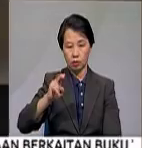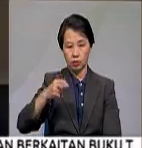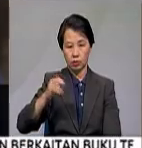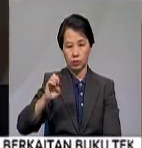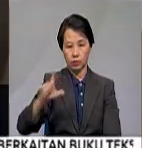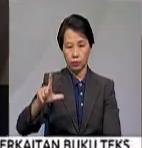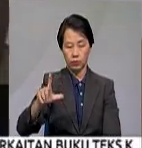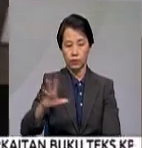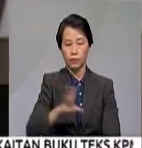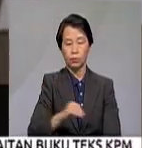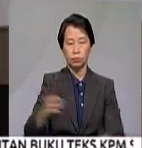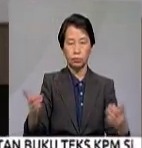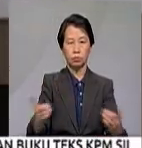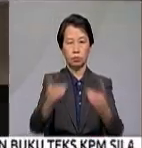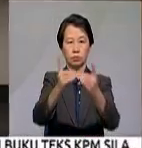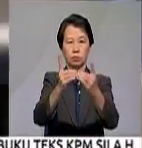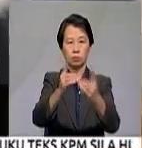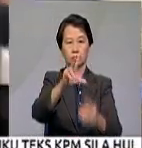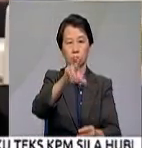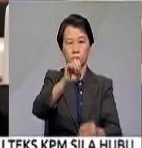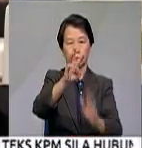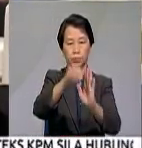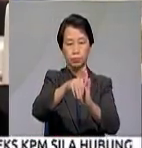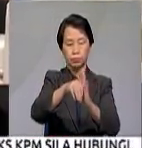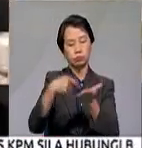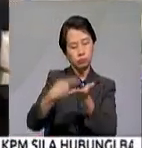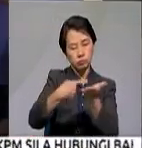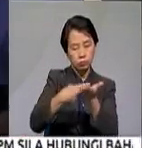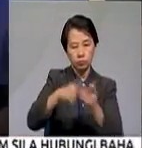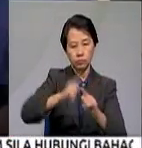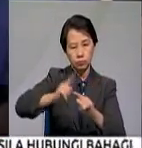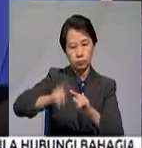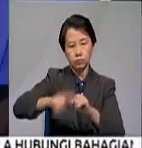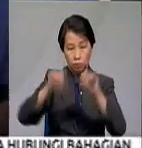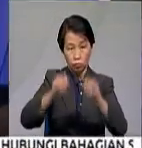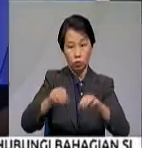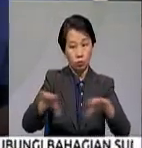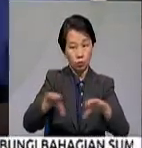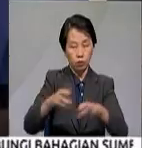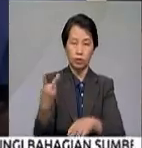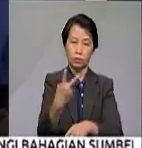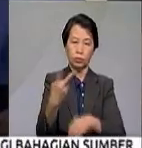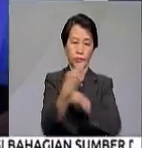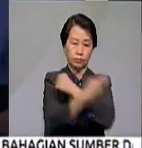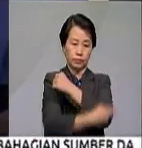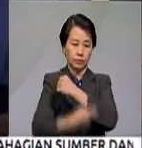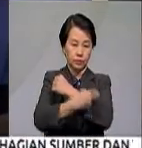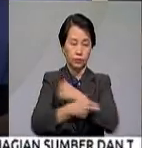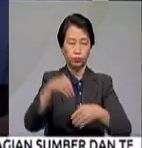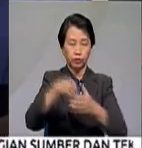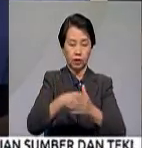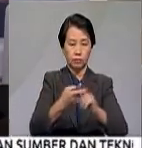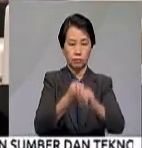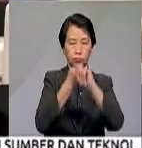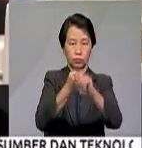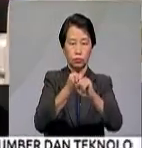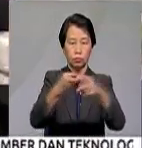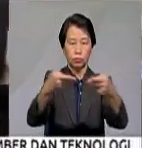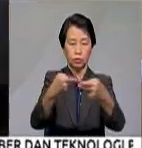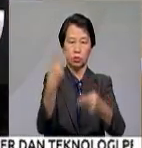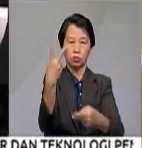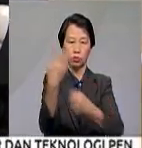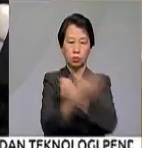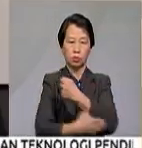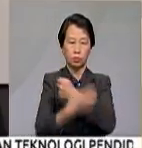Ponomarev. Pertemuan hampir 30 minit itu menyentuh pelbagai langkah yang boleh diambil kedua-dua negara dalam mengukuhkan hubungan dua